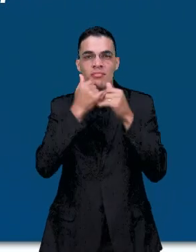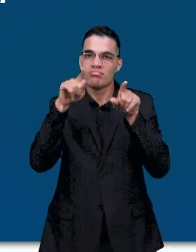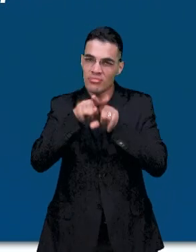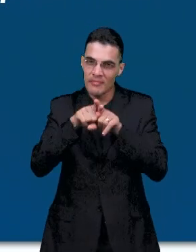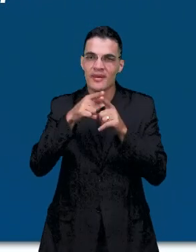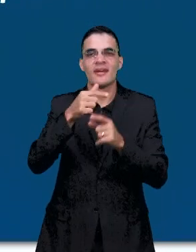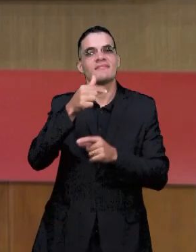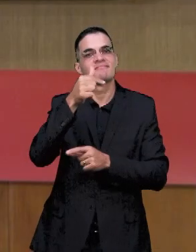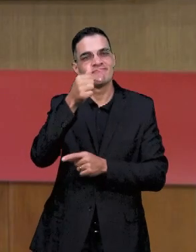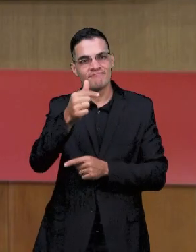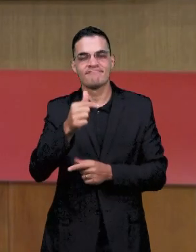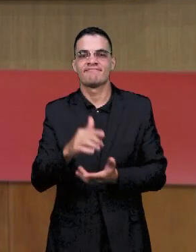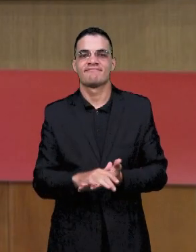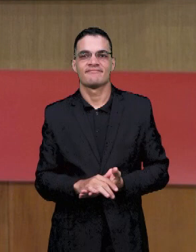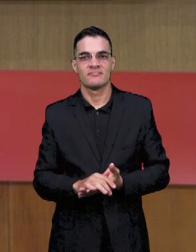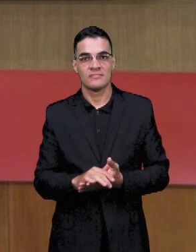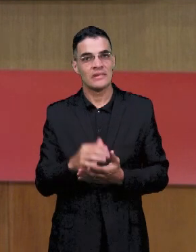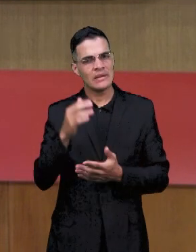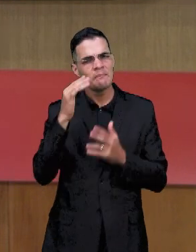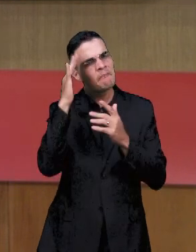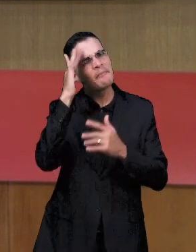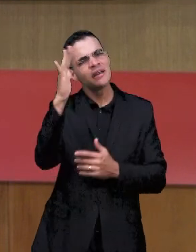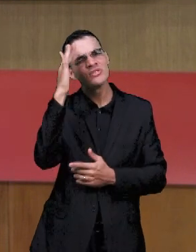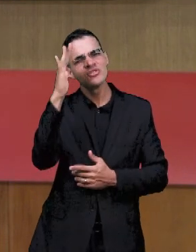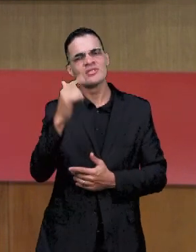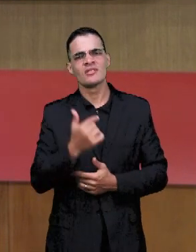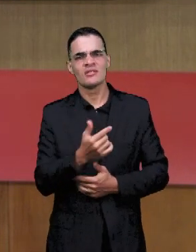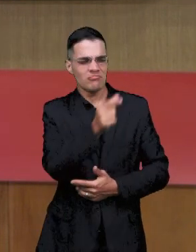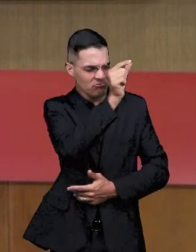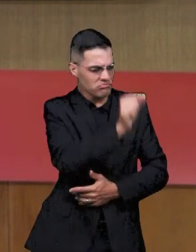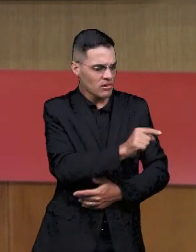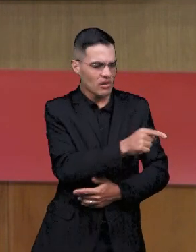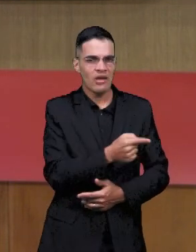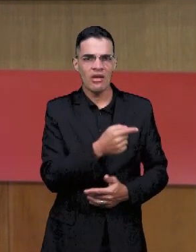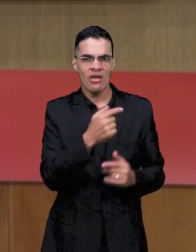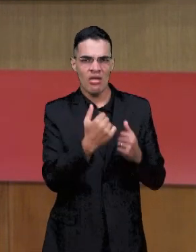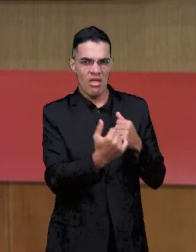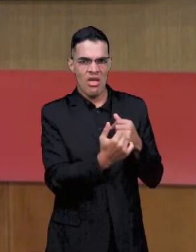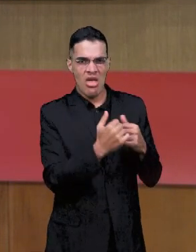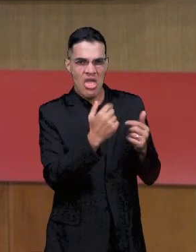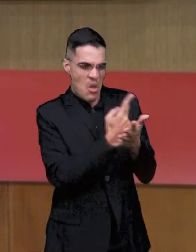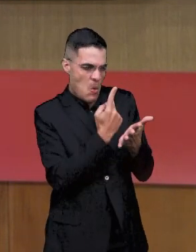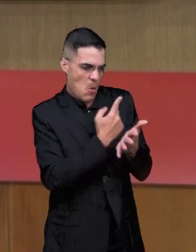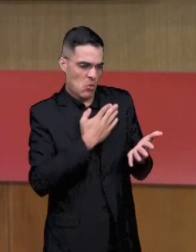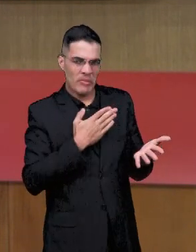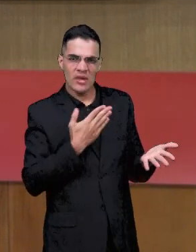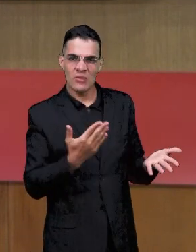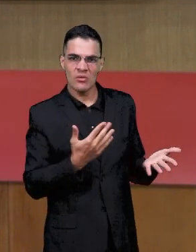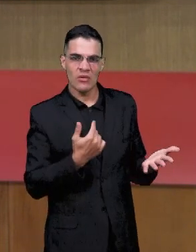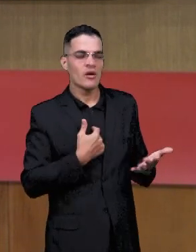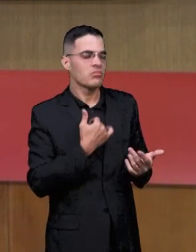как это трудно, вы, брат или сестра, они против вас согрешили, и вы говорите,